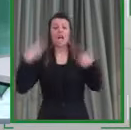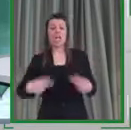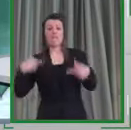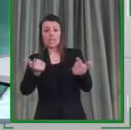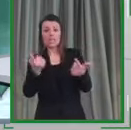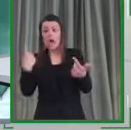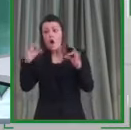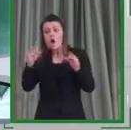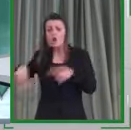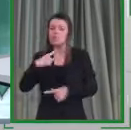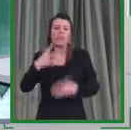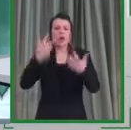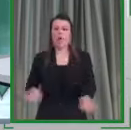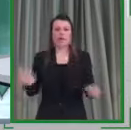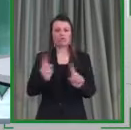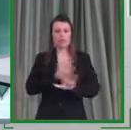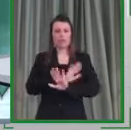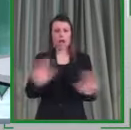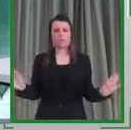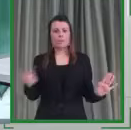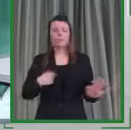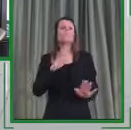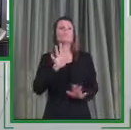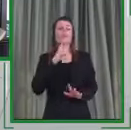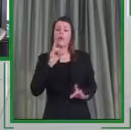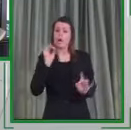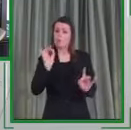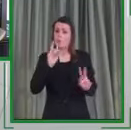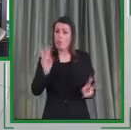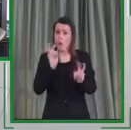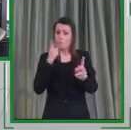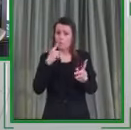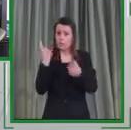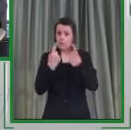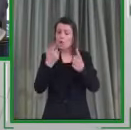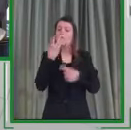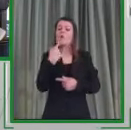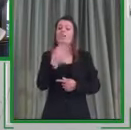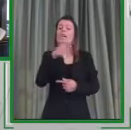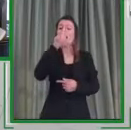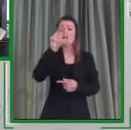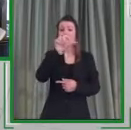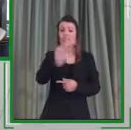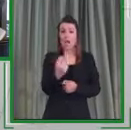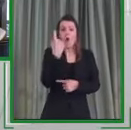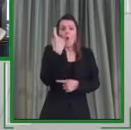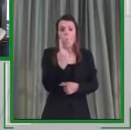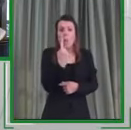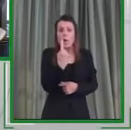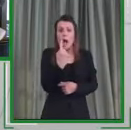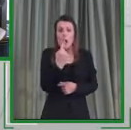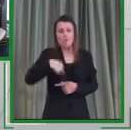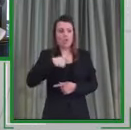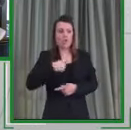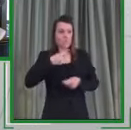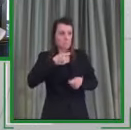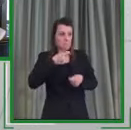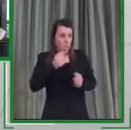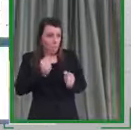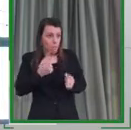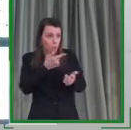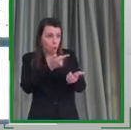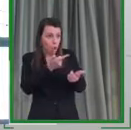di rsa parliamo di una delle rsa che non ha aderito all'invito di regione lombardia